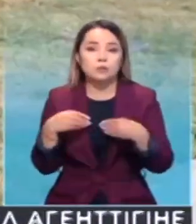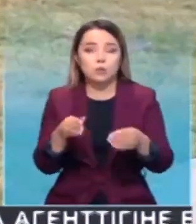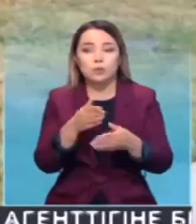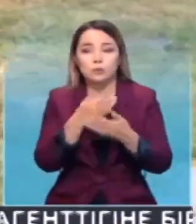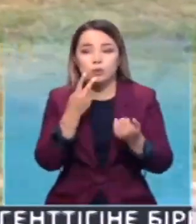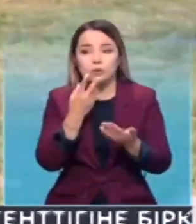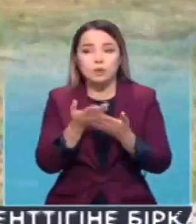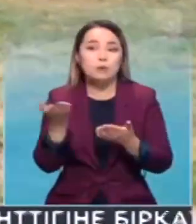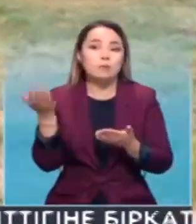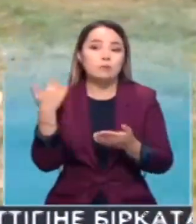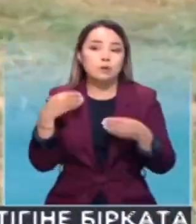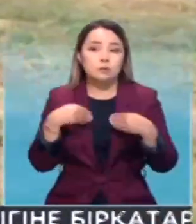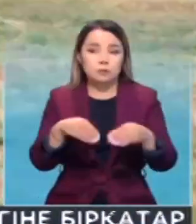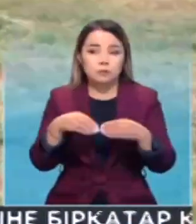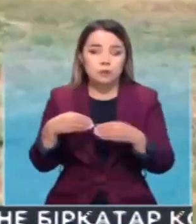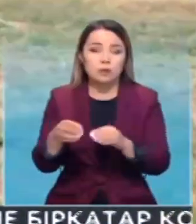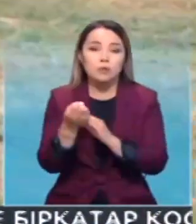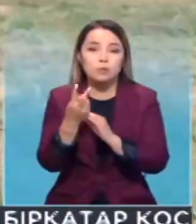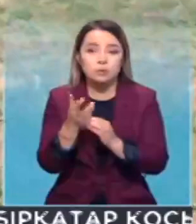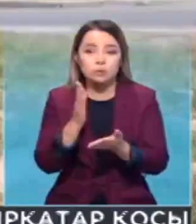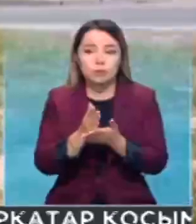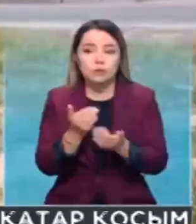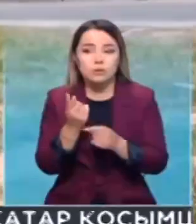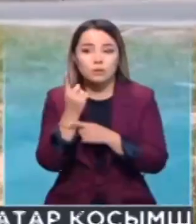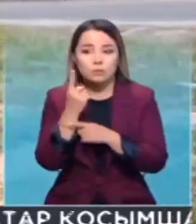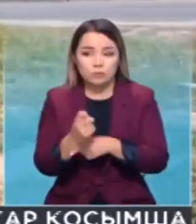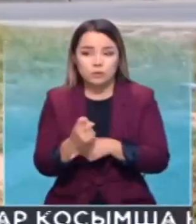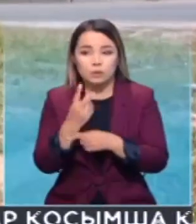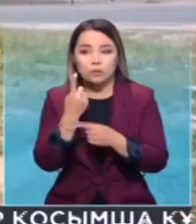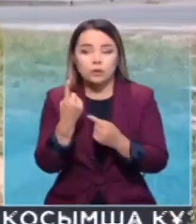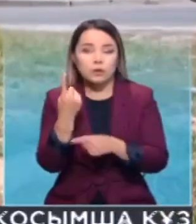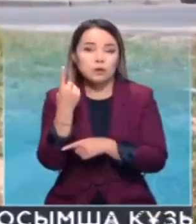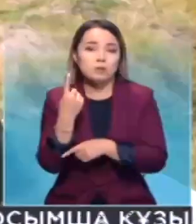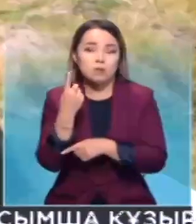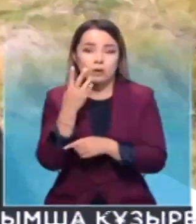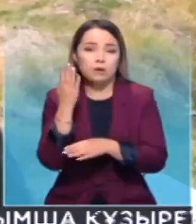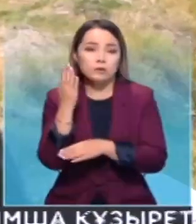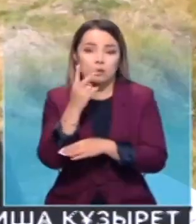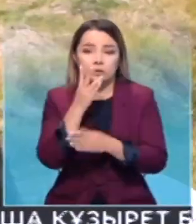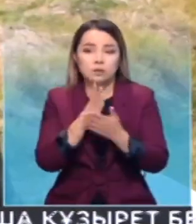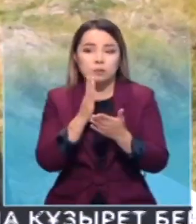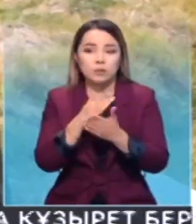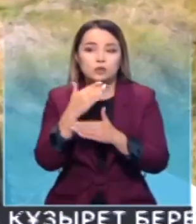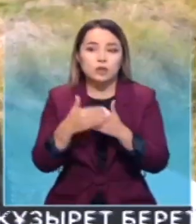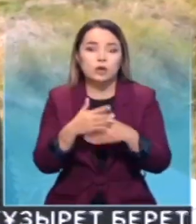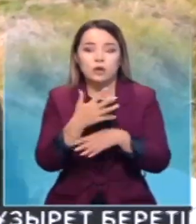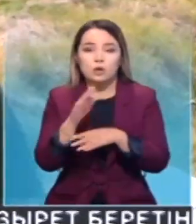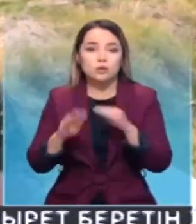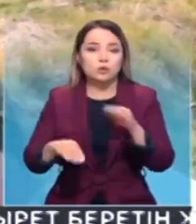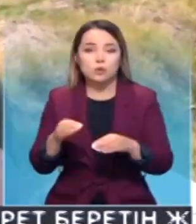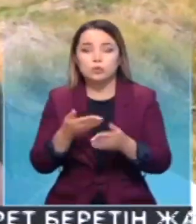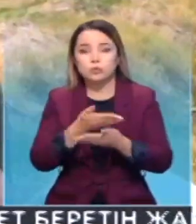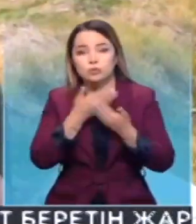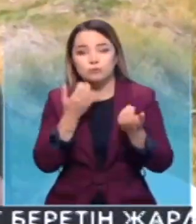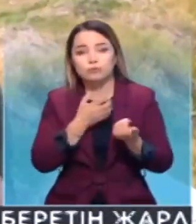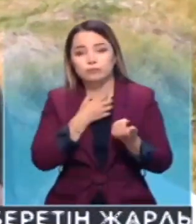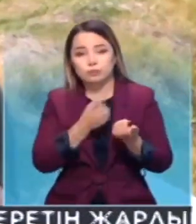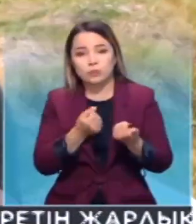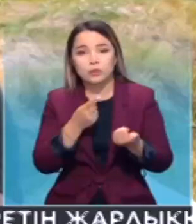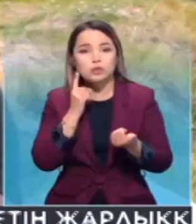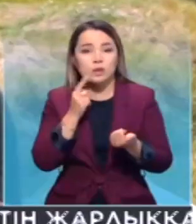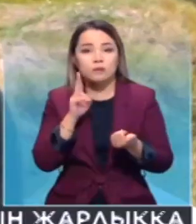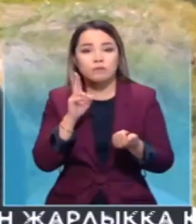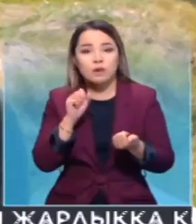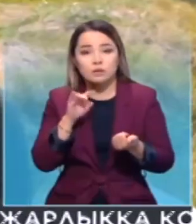Мына кезінде отырды міне 12 жылдар міне. Бір ақ тал тұр міне бұрышта. Жақын жерлерде өзіңіз білесіз саябақтар жоқ. Мына жасыл квартал